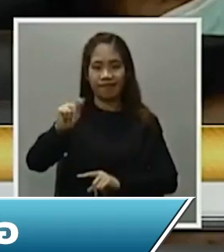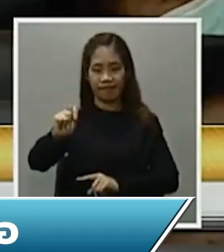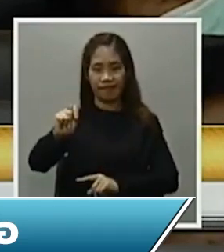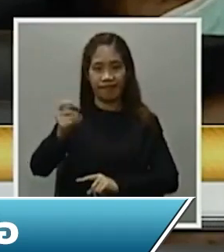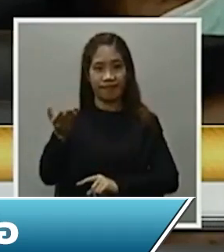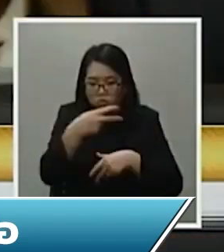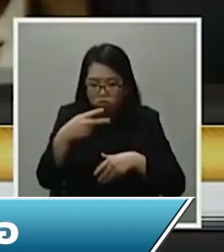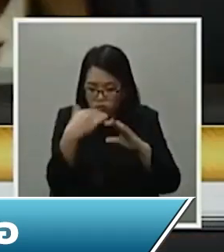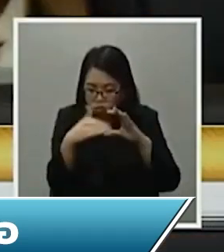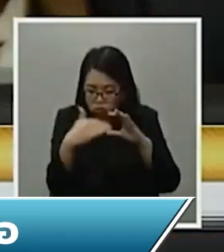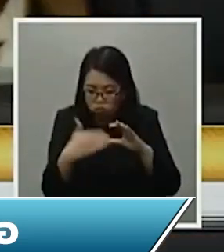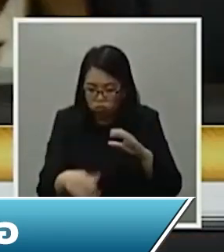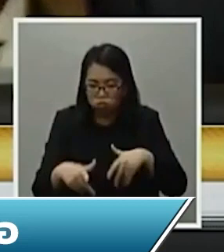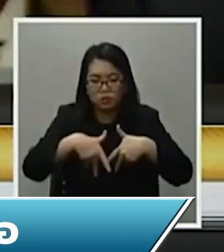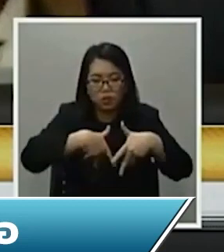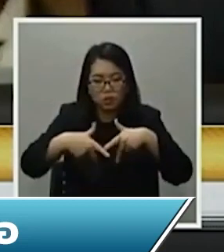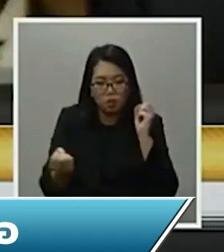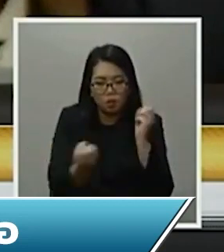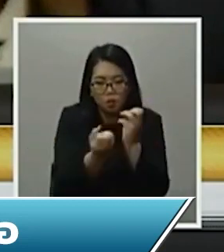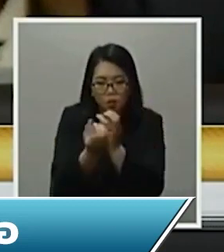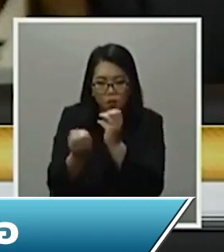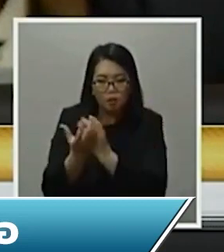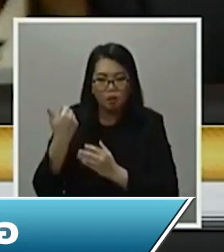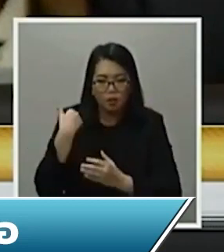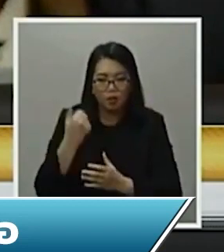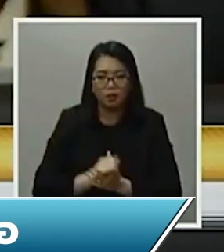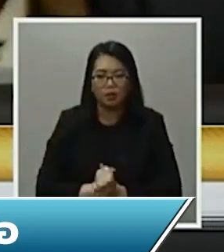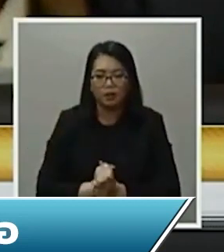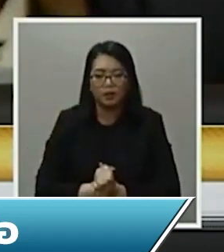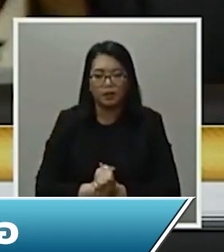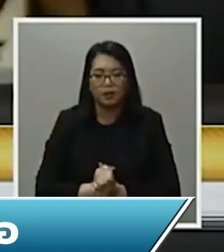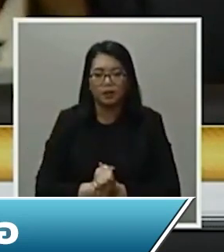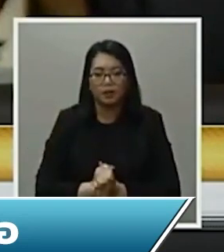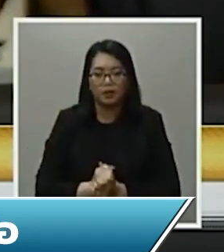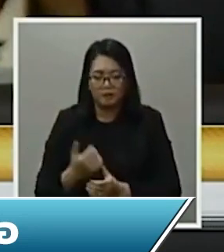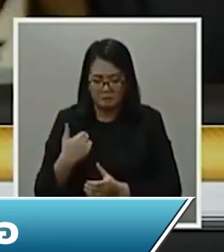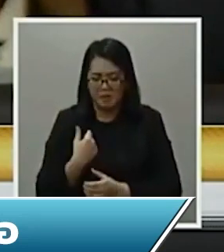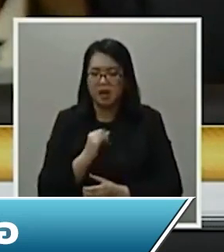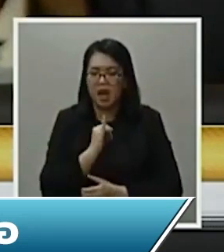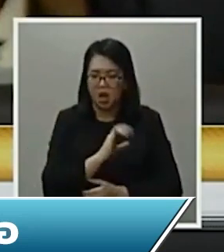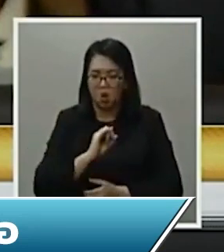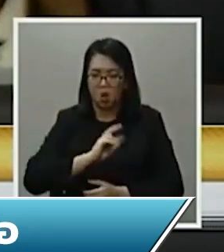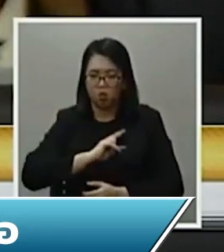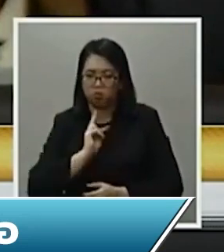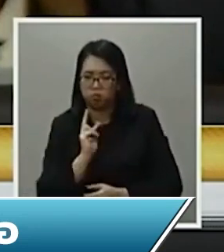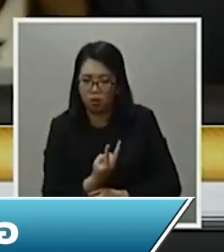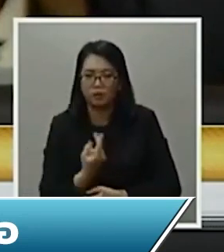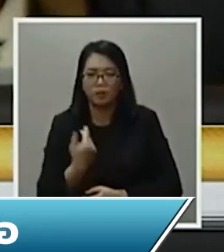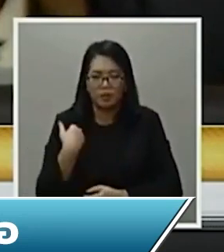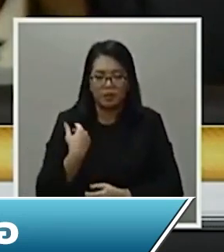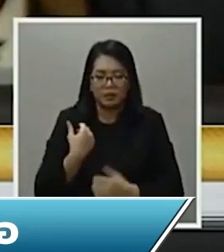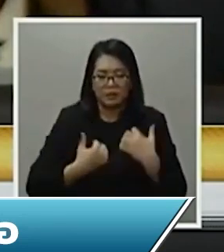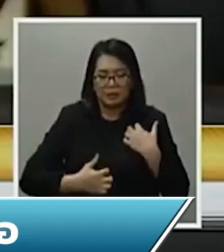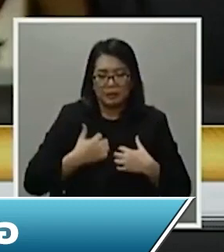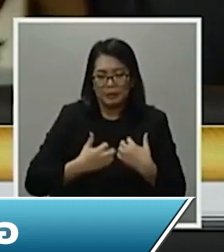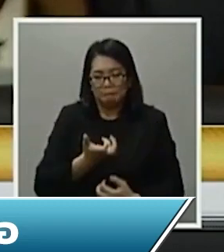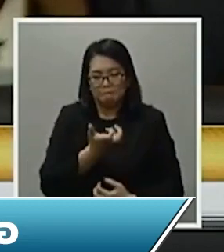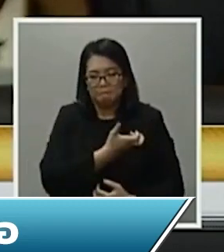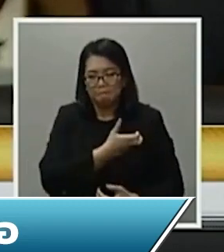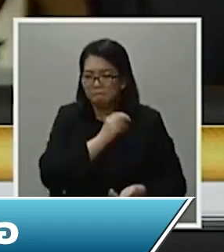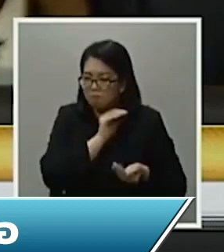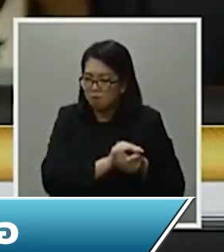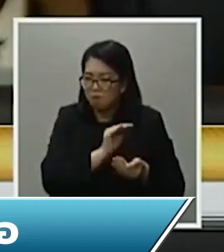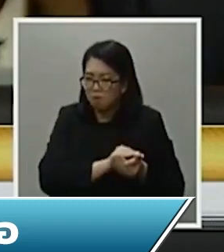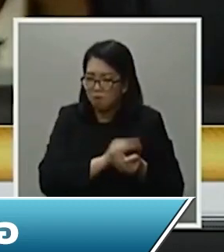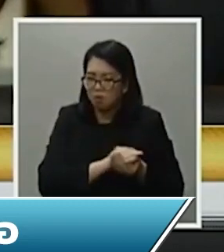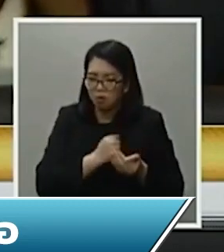อย่างไรมี IO กับใจครับท่านประธานแล้วเขามาเล่าถึงความคับแค้นที่เขาต้องมา